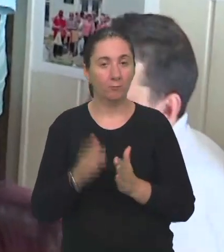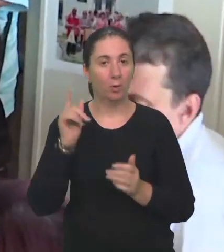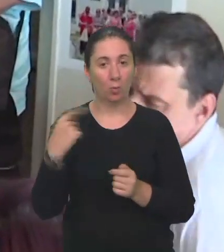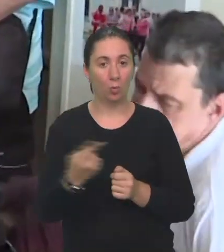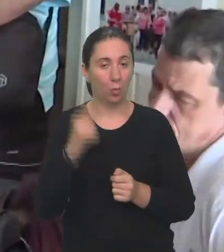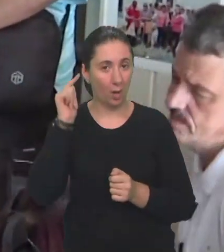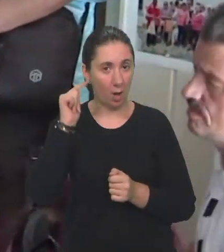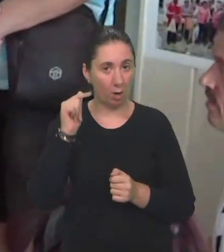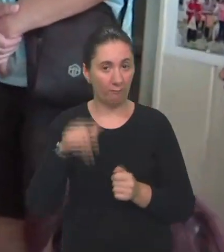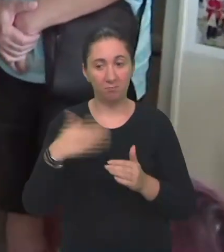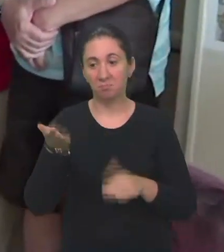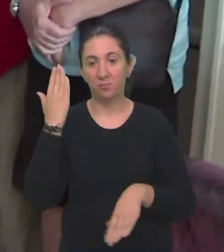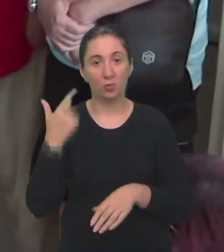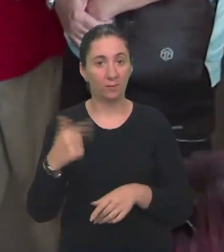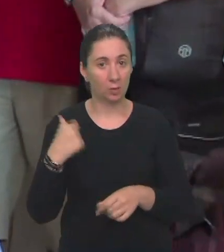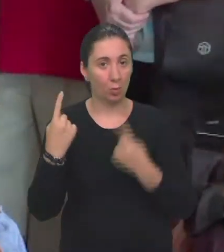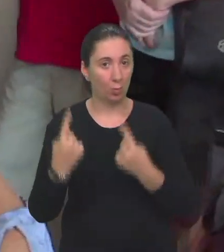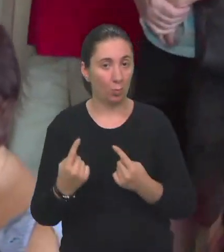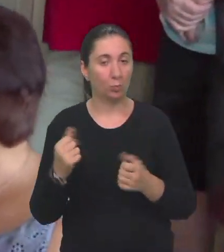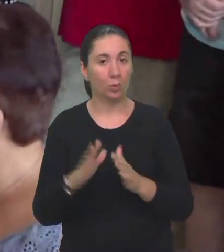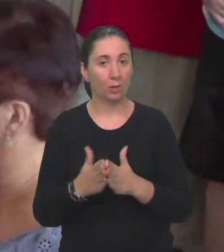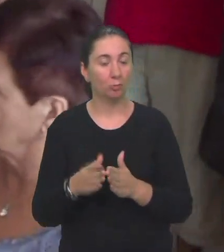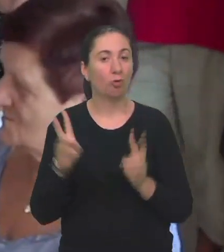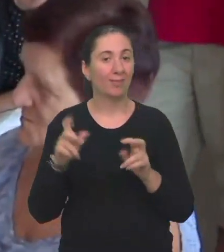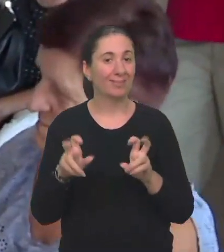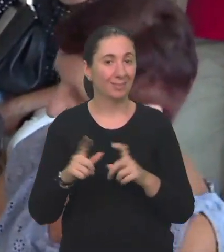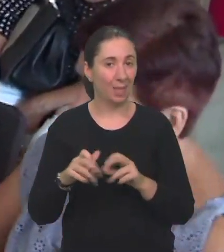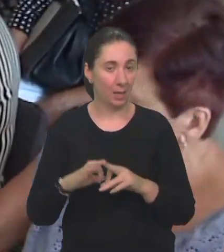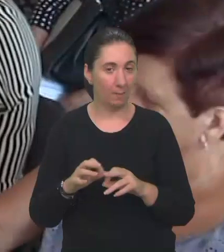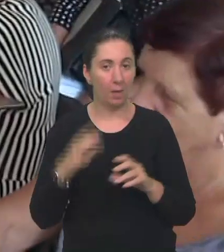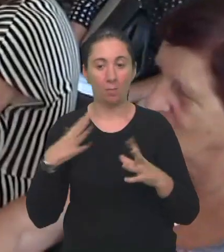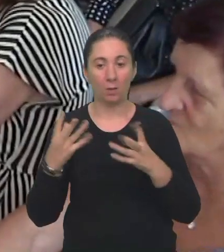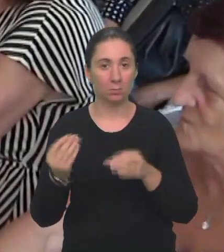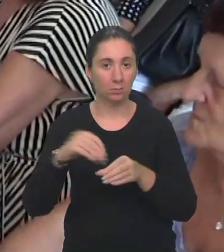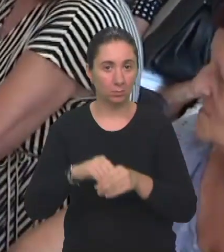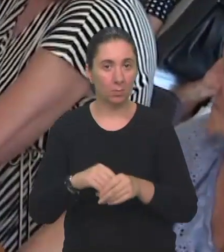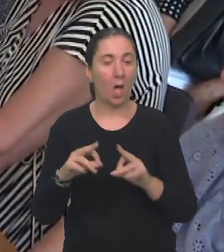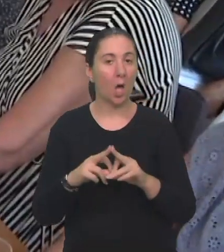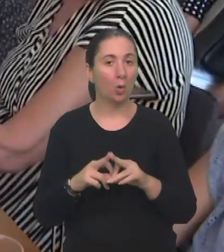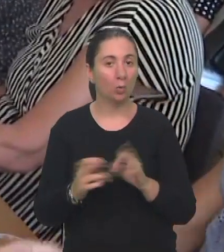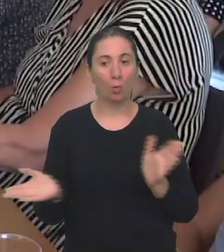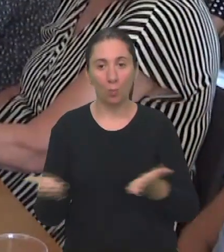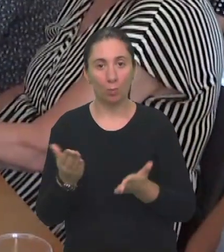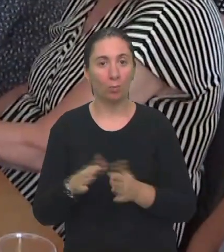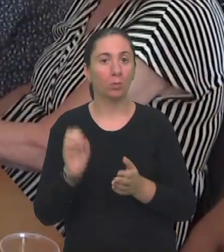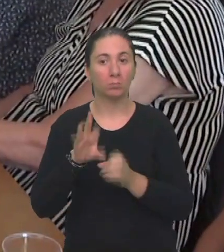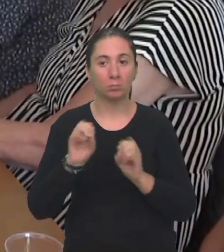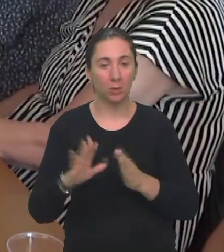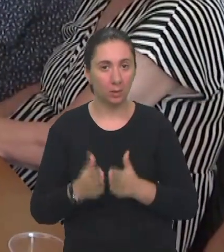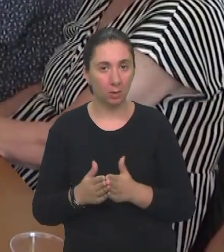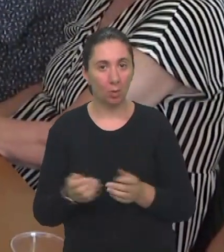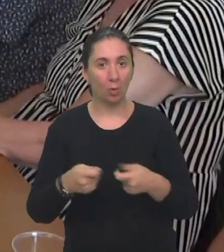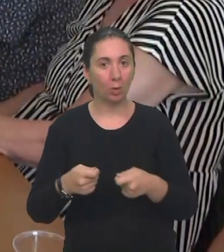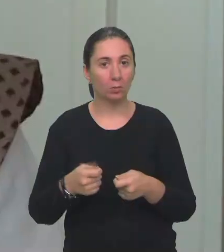Karlovac već se više od 20 godina postojano bavi književnim temama. Okuplja i afirmira autore, potiče izdavaštvo,